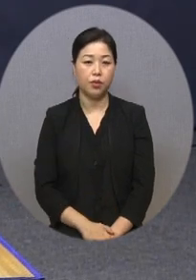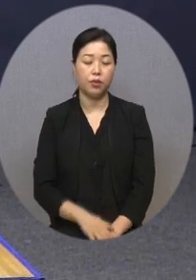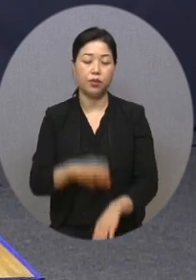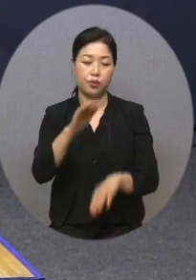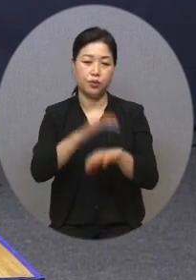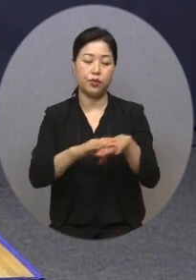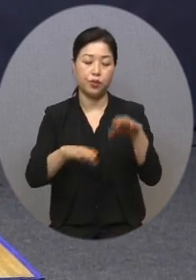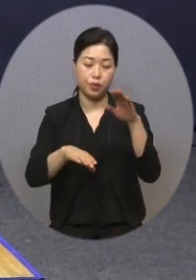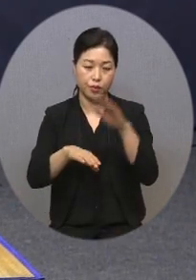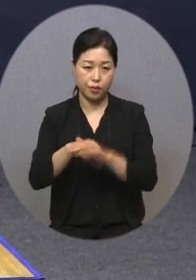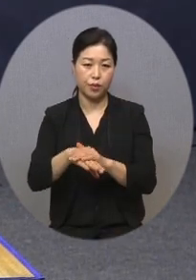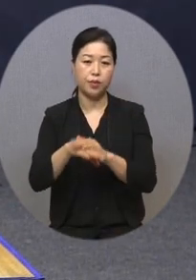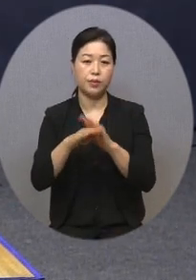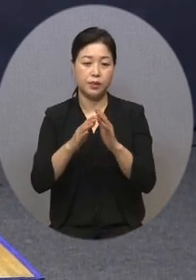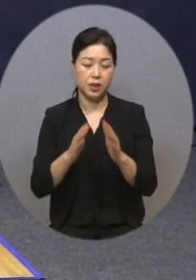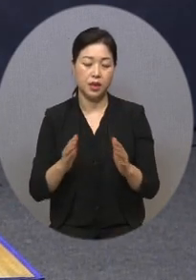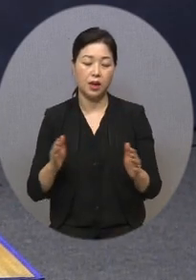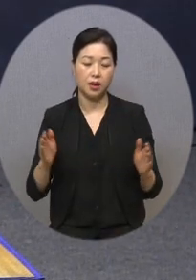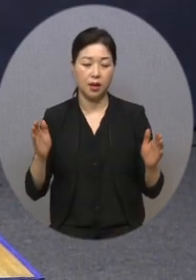손 하